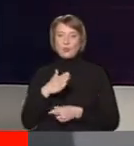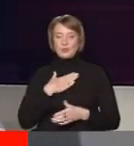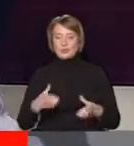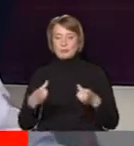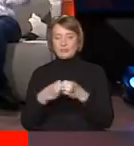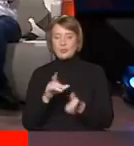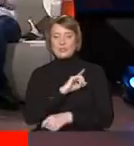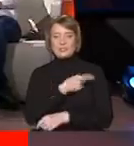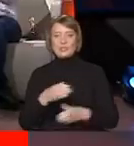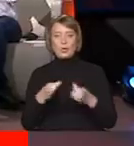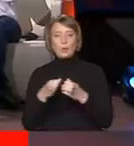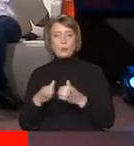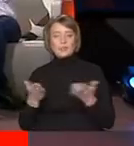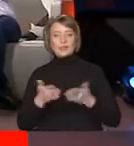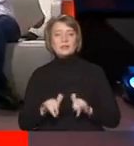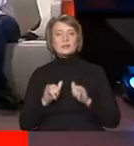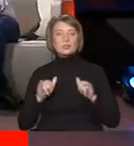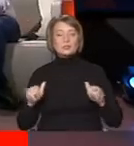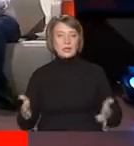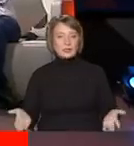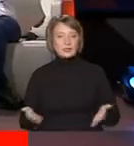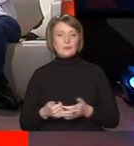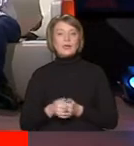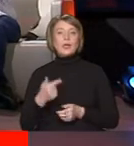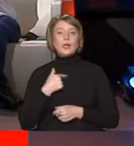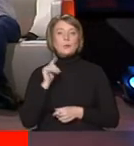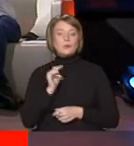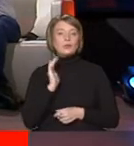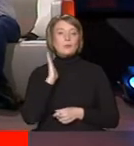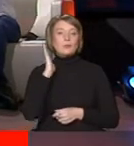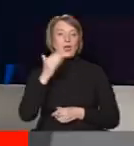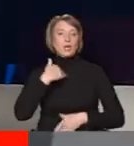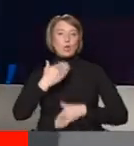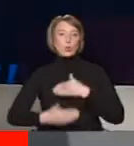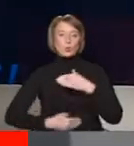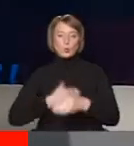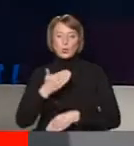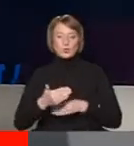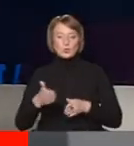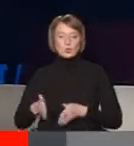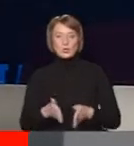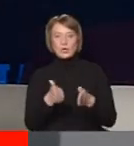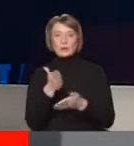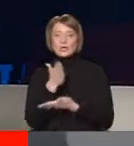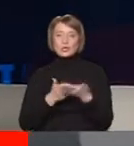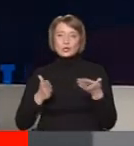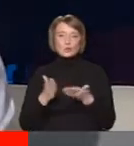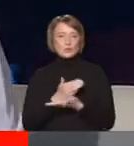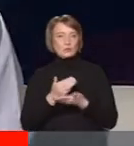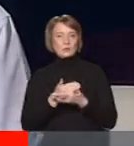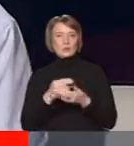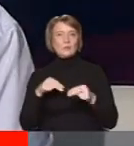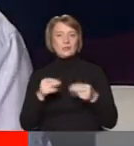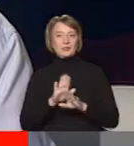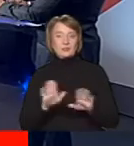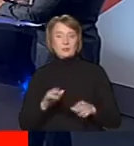хороша компанда, яка розростається. У хлопців і дівчат та ж сама мрія, і ми будемо далі рухати саме таким шляхом. І жодним випадку не зійдемо з цього шляху.